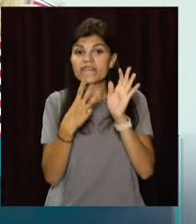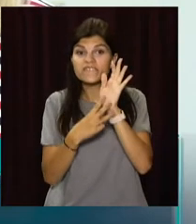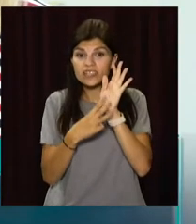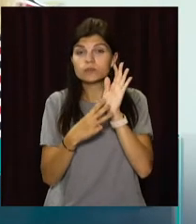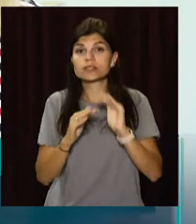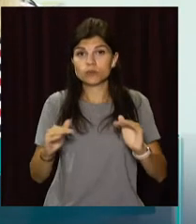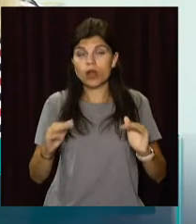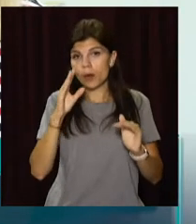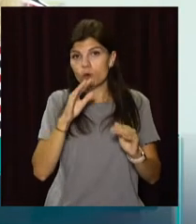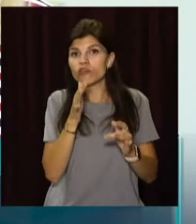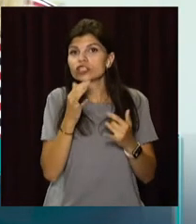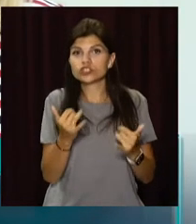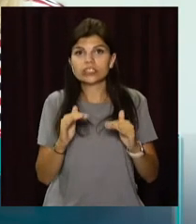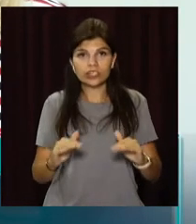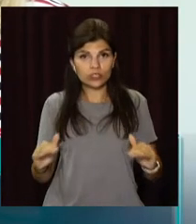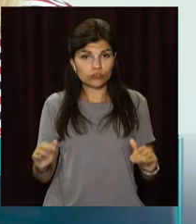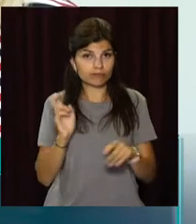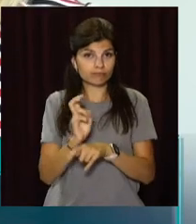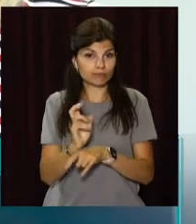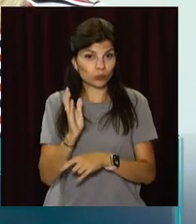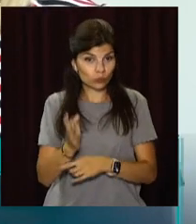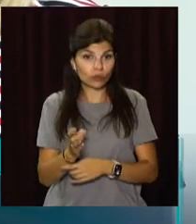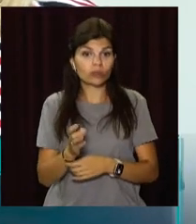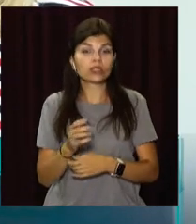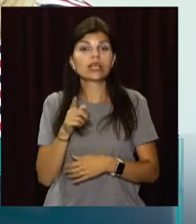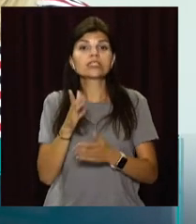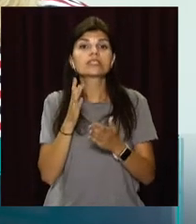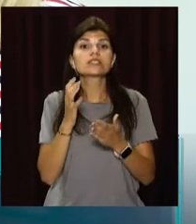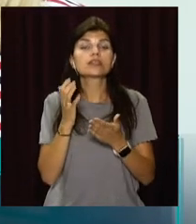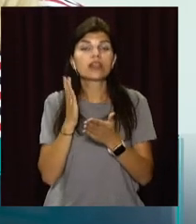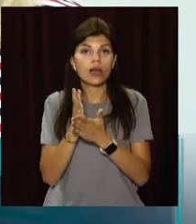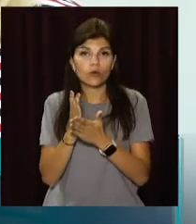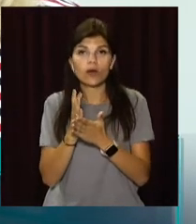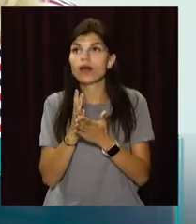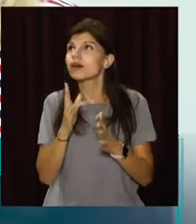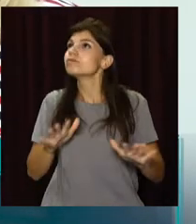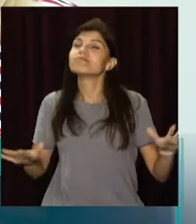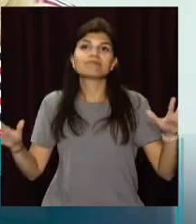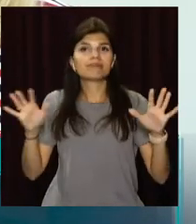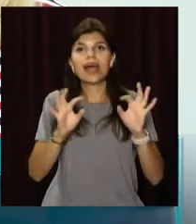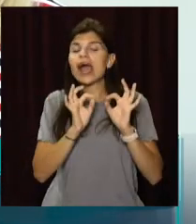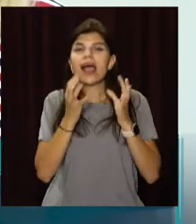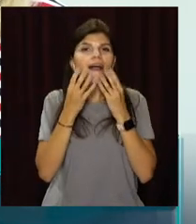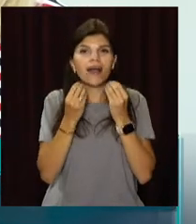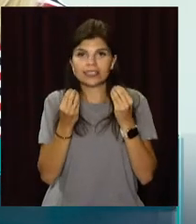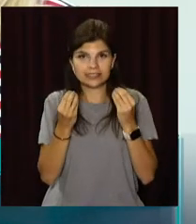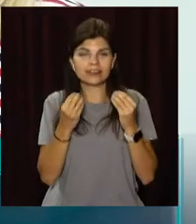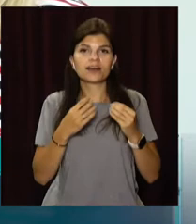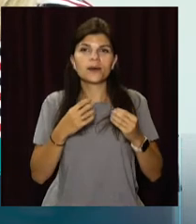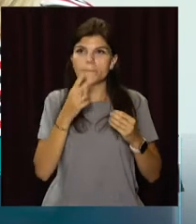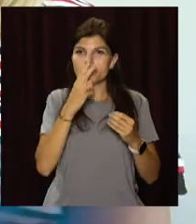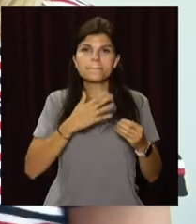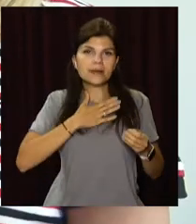до сучасного комфортного дитячого садочка, знаходитись в яскравих ігрових кімнатах,